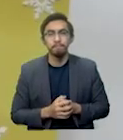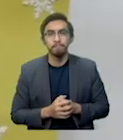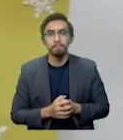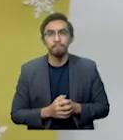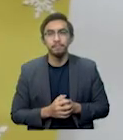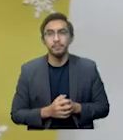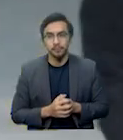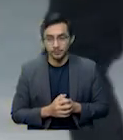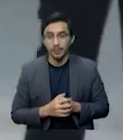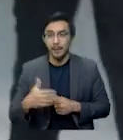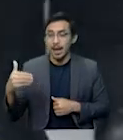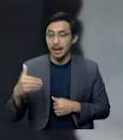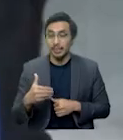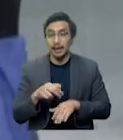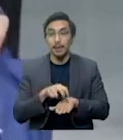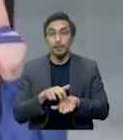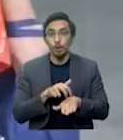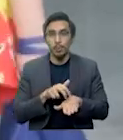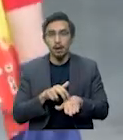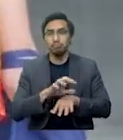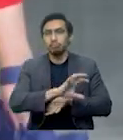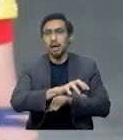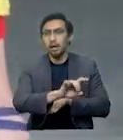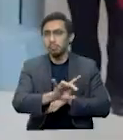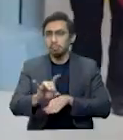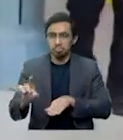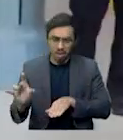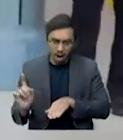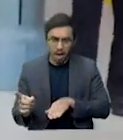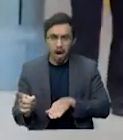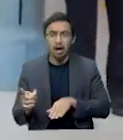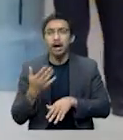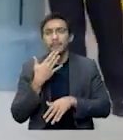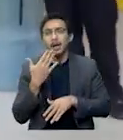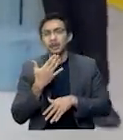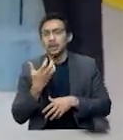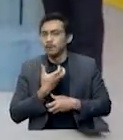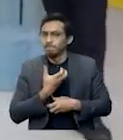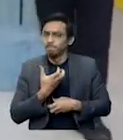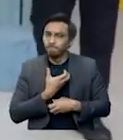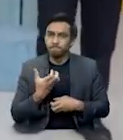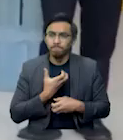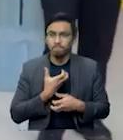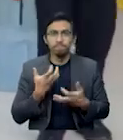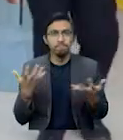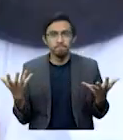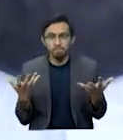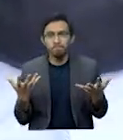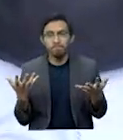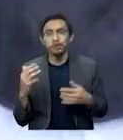pun dari berbagai macam daerah, namun ada beberapa rute favorit yang menjadi rute kedatangan para penumpang, yaitu ada dari